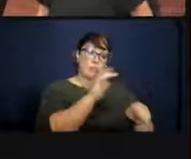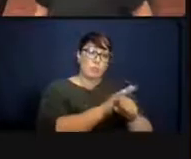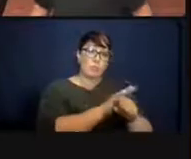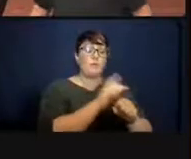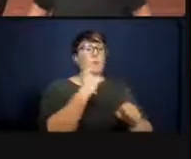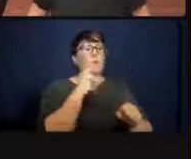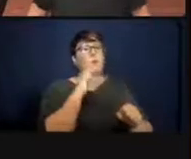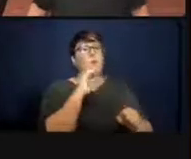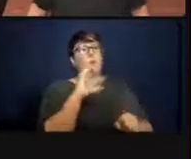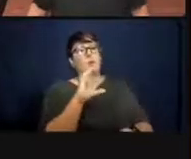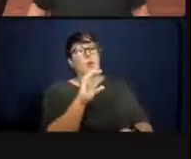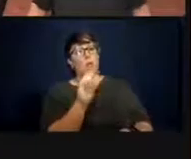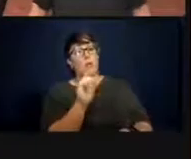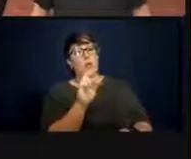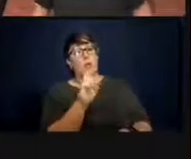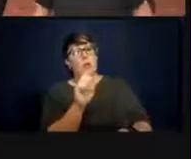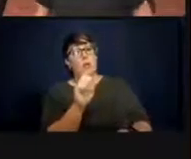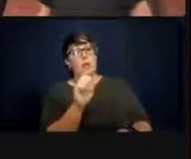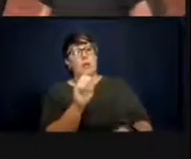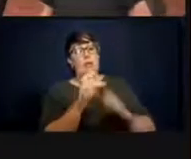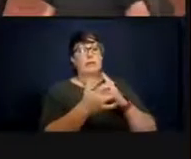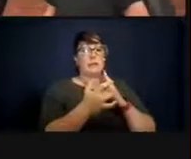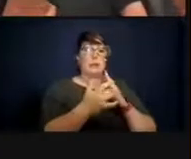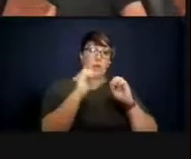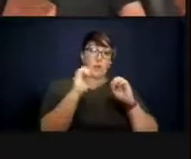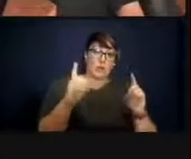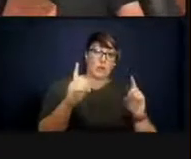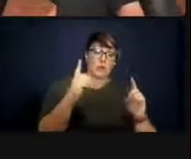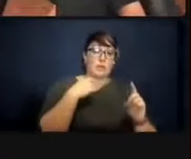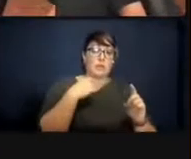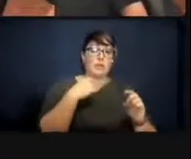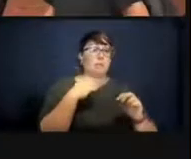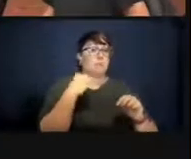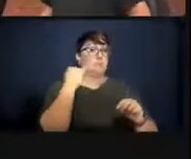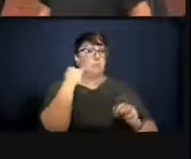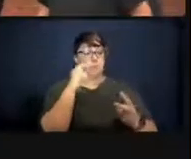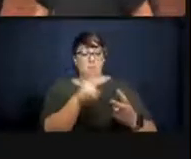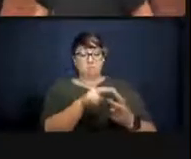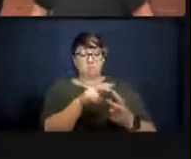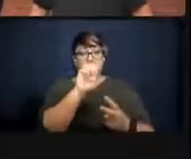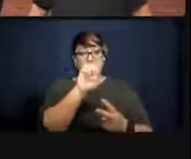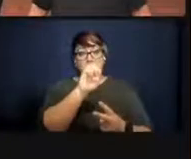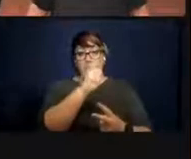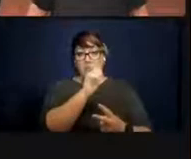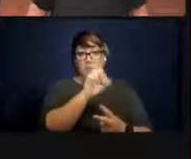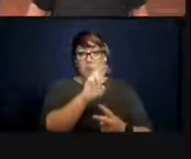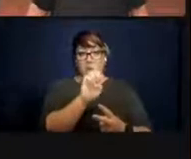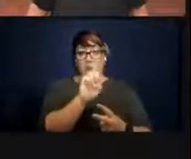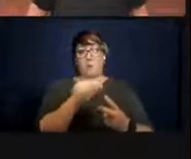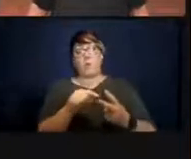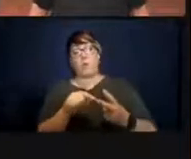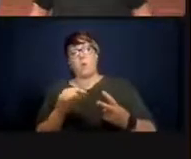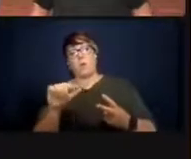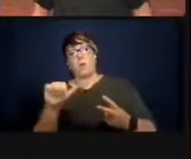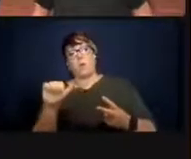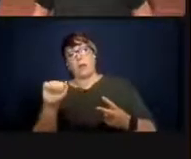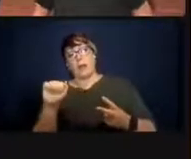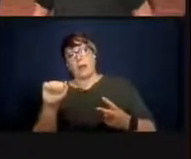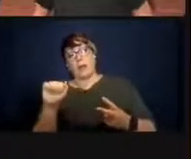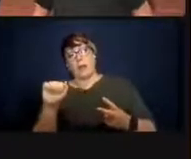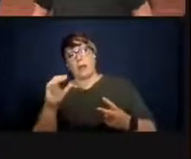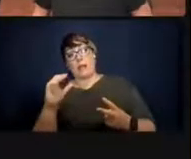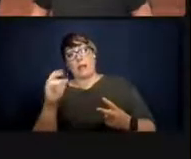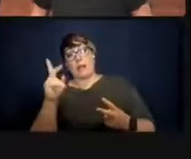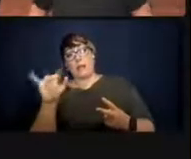kwamba tunachangamkia swala hili la masomo ya sayansi na ya kiufundi. Hiyo inakubaliana nalo.